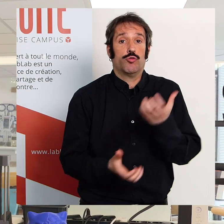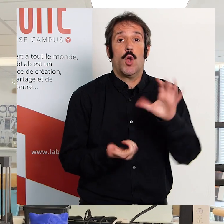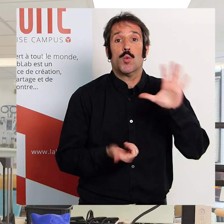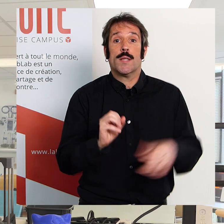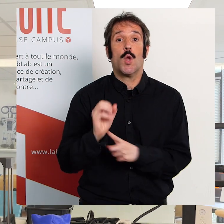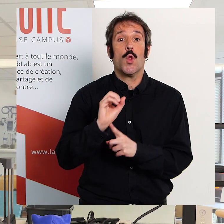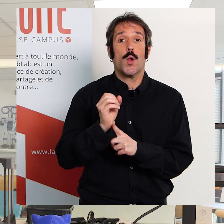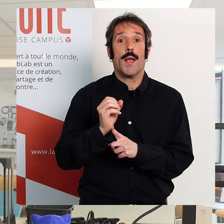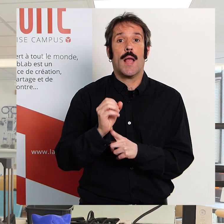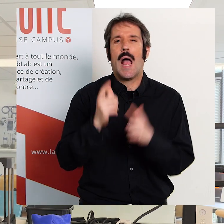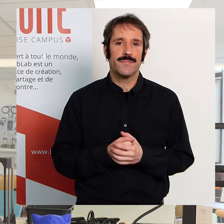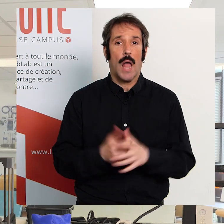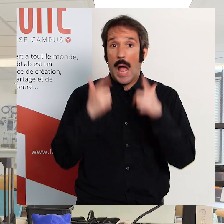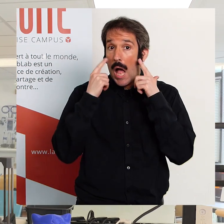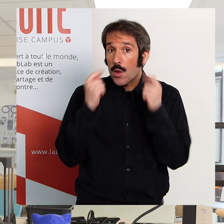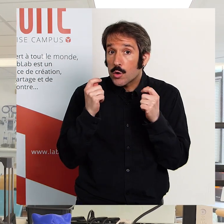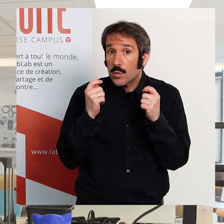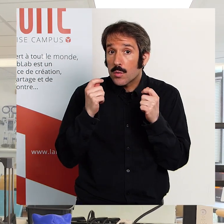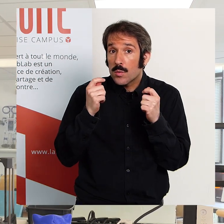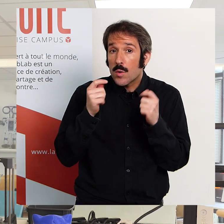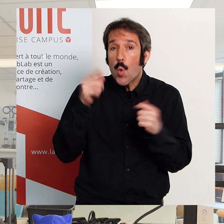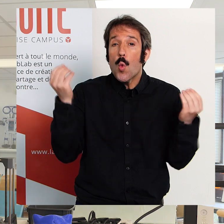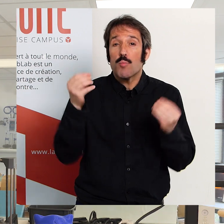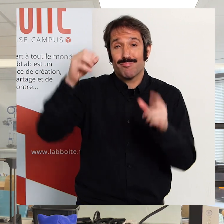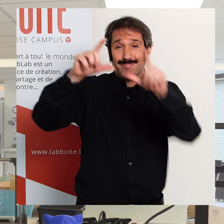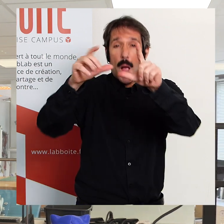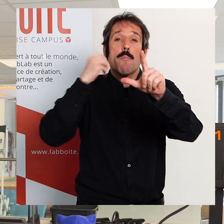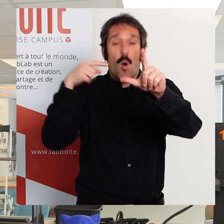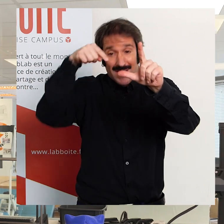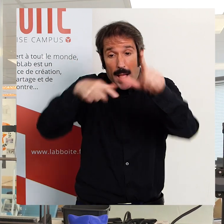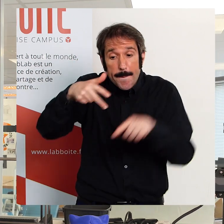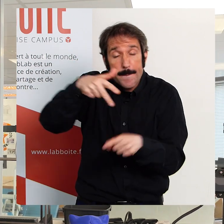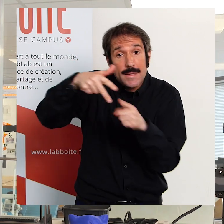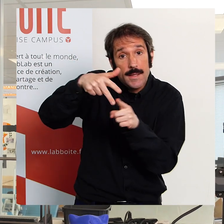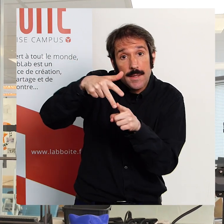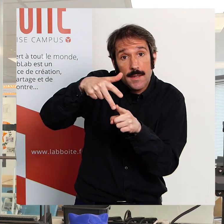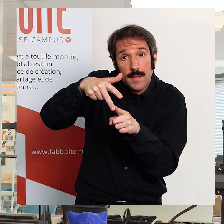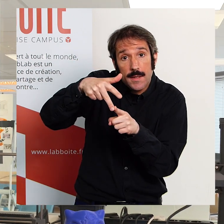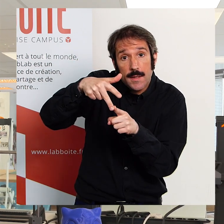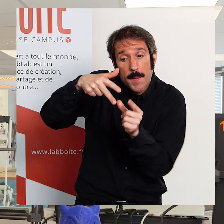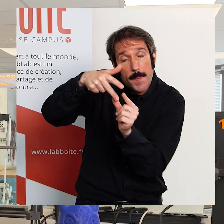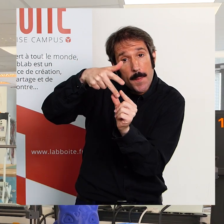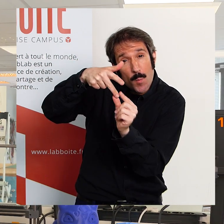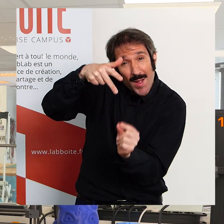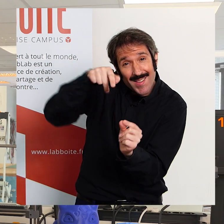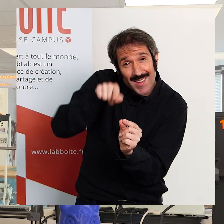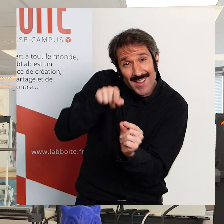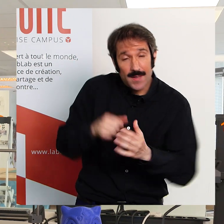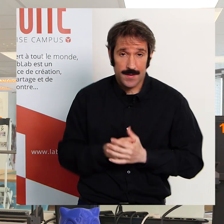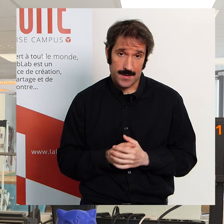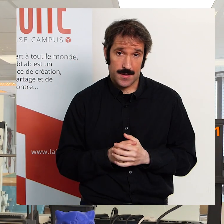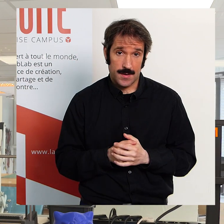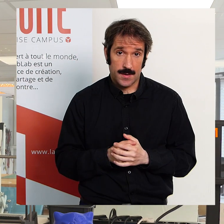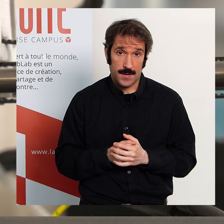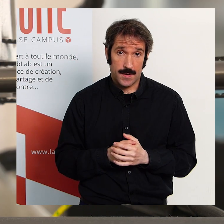chauffer à 60 degrés dans mon cas. Attention, la buse se situe ici sous cette pièce blanche, exactement la petite pointe